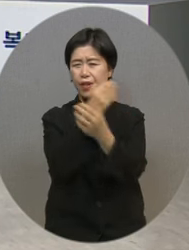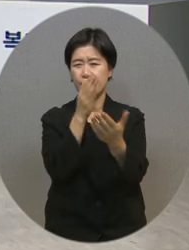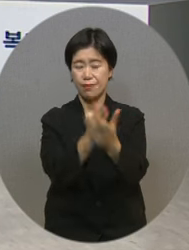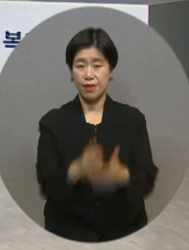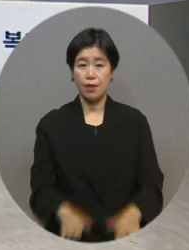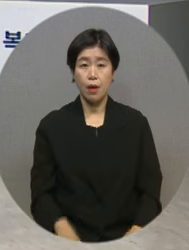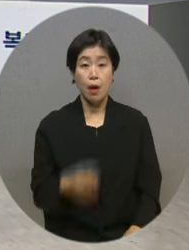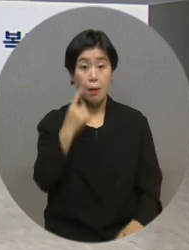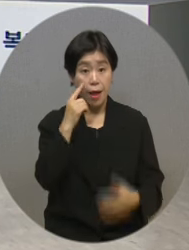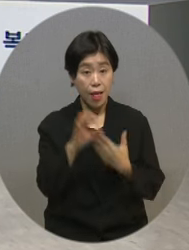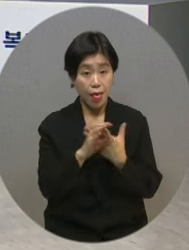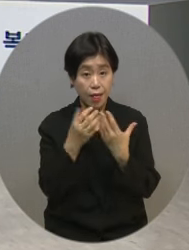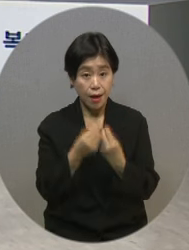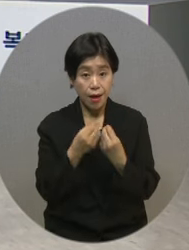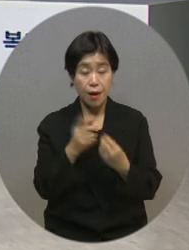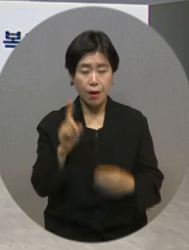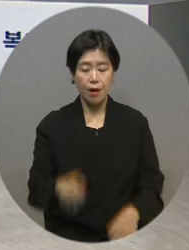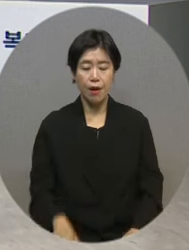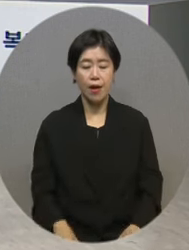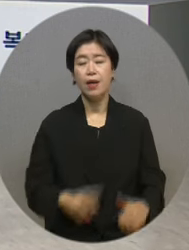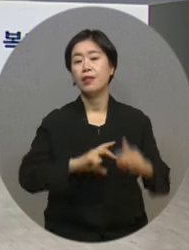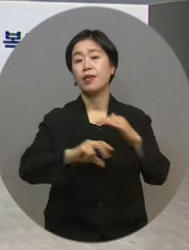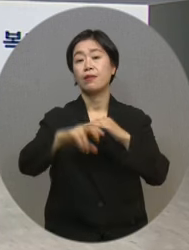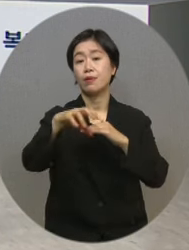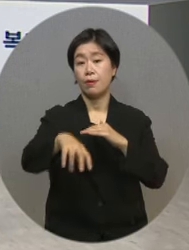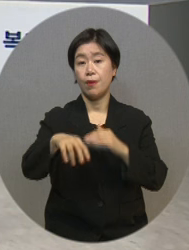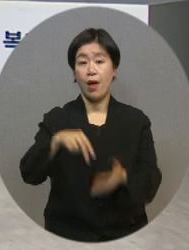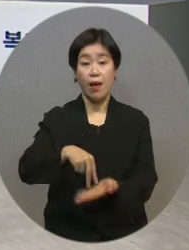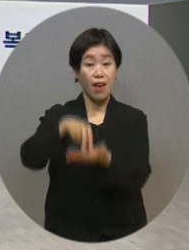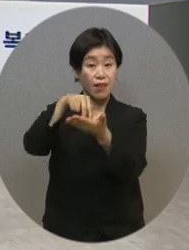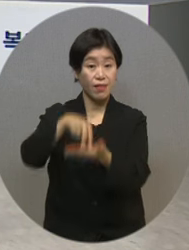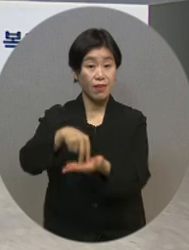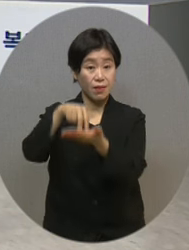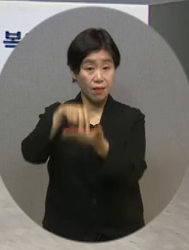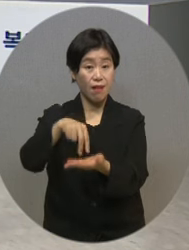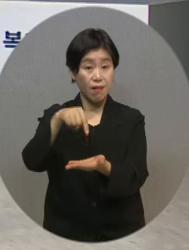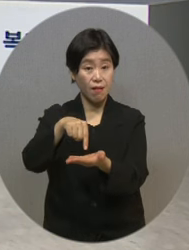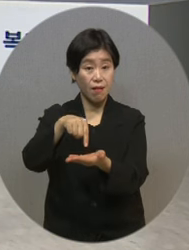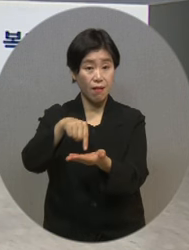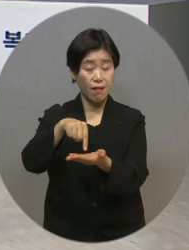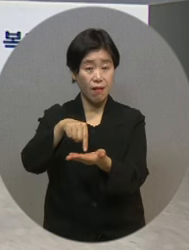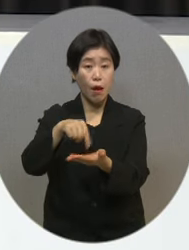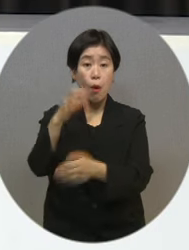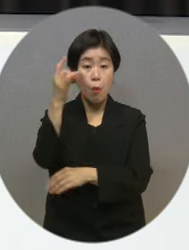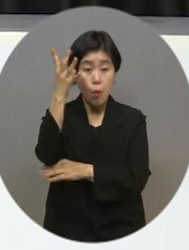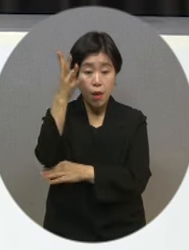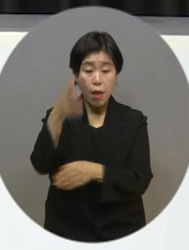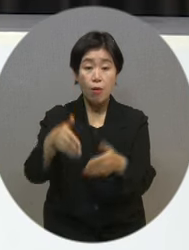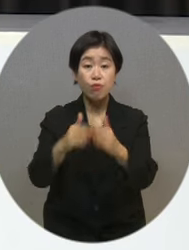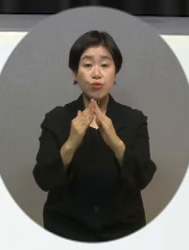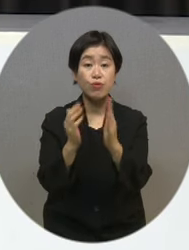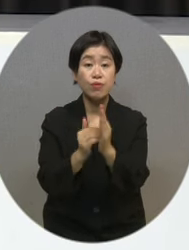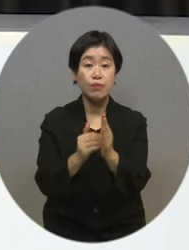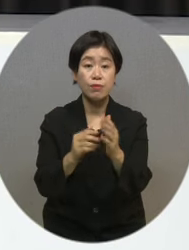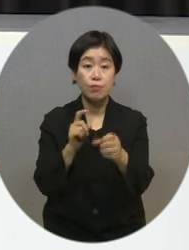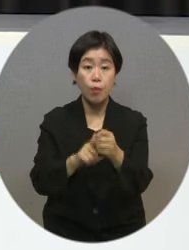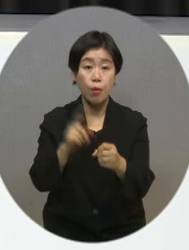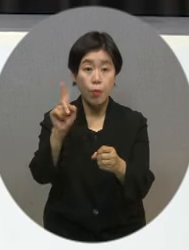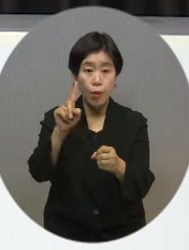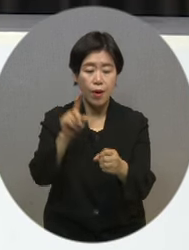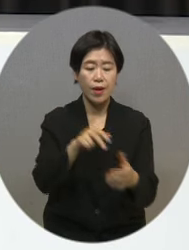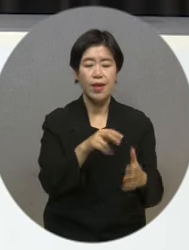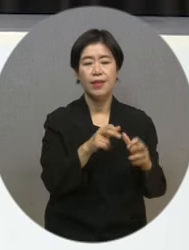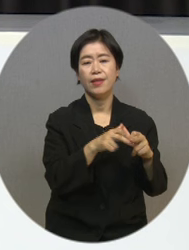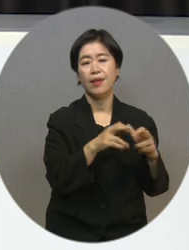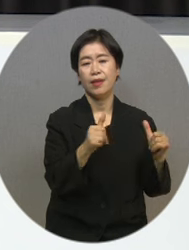지하철의 엘리베이터가 장애인들의 이동권 투쟁을 통해서 만들어진 정책이었습니다. 이명박 정부에